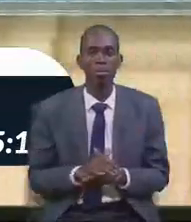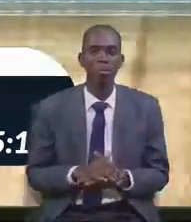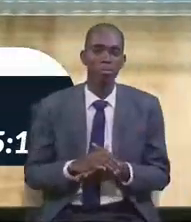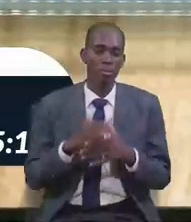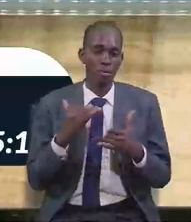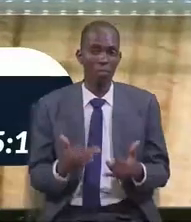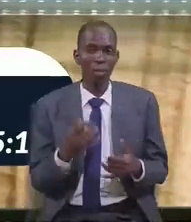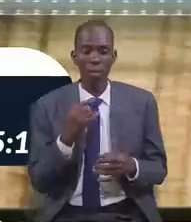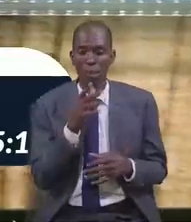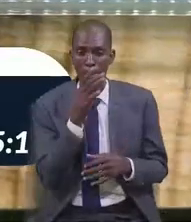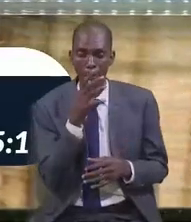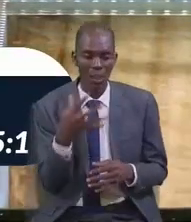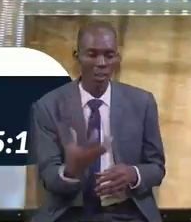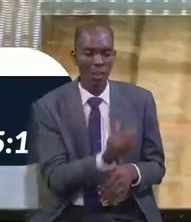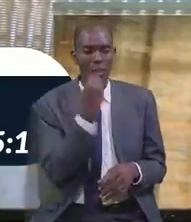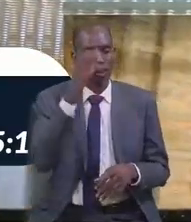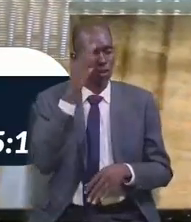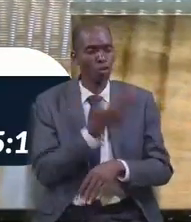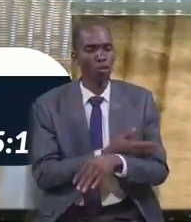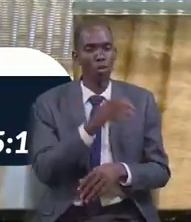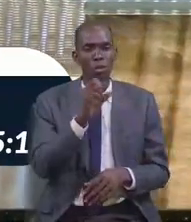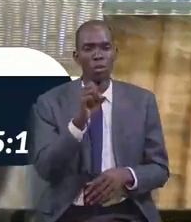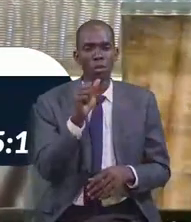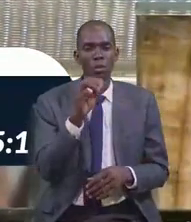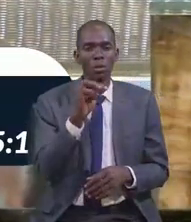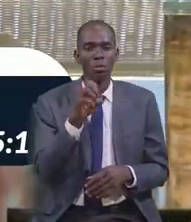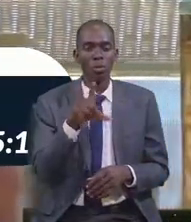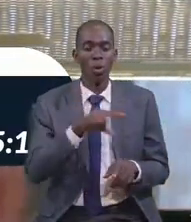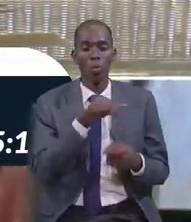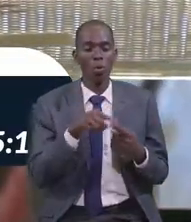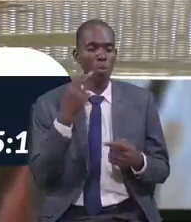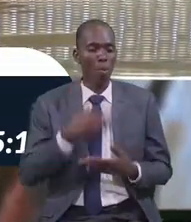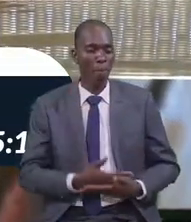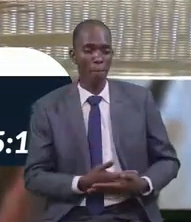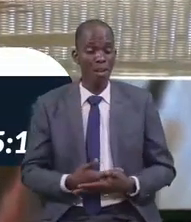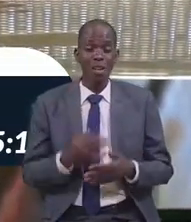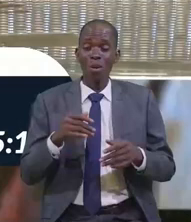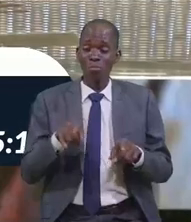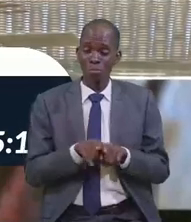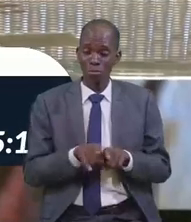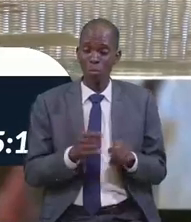a consacré Samuel en tant qu'enfant, avant même la conception, avant même